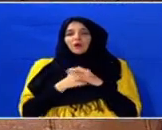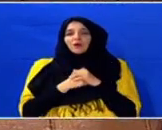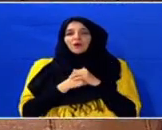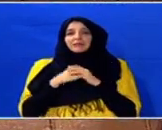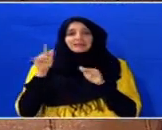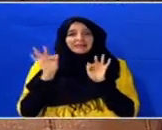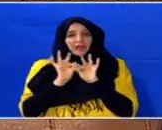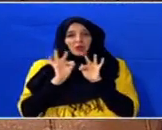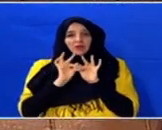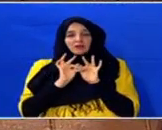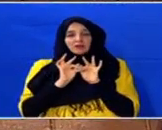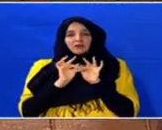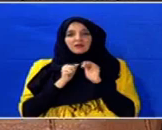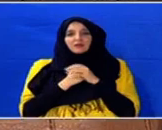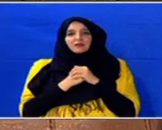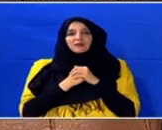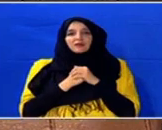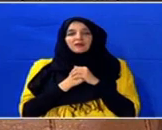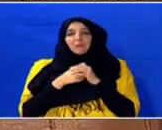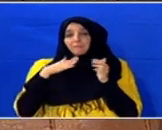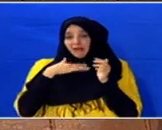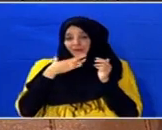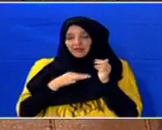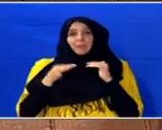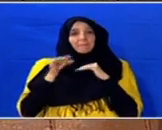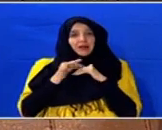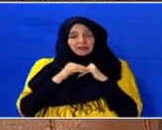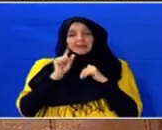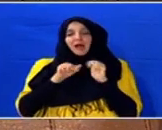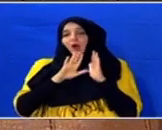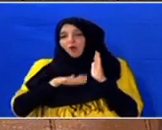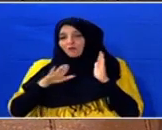توفيت خلات الطفله هذه زوجة ترى قاعده زوجت وعندها اولاد.